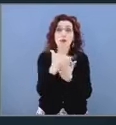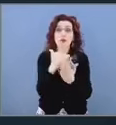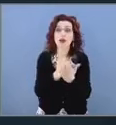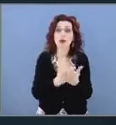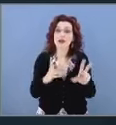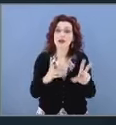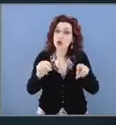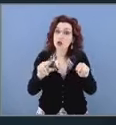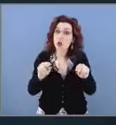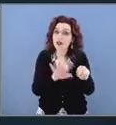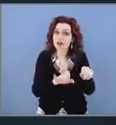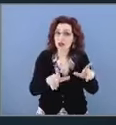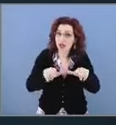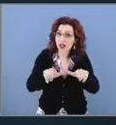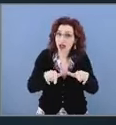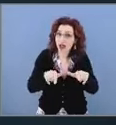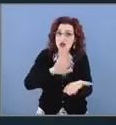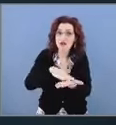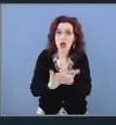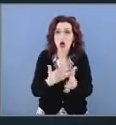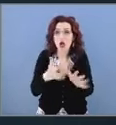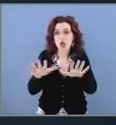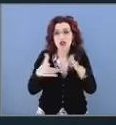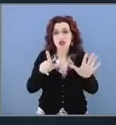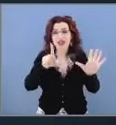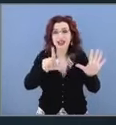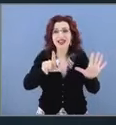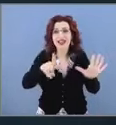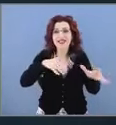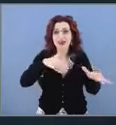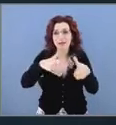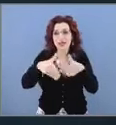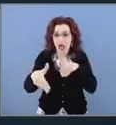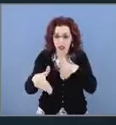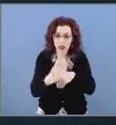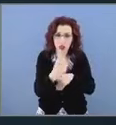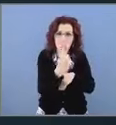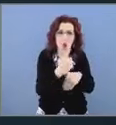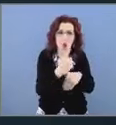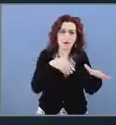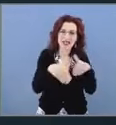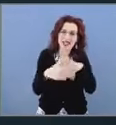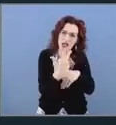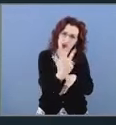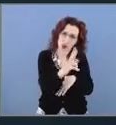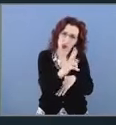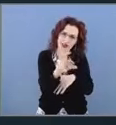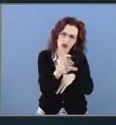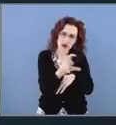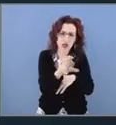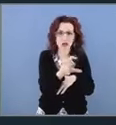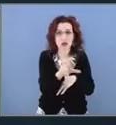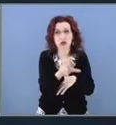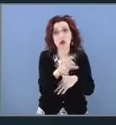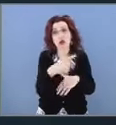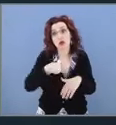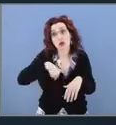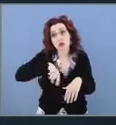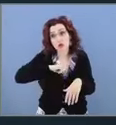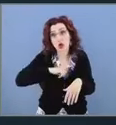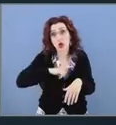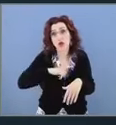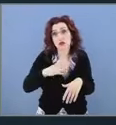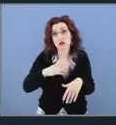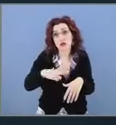miliardi, 1 miliardo e 3 come minimo, ma contiamo che in sede di negoziato sono risorse che